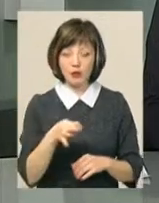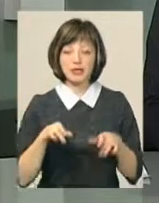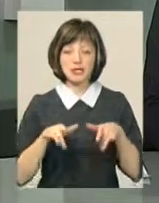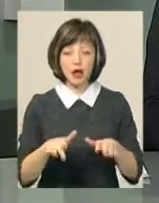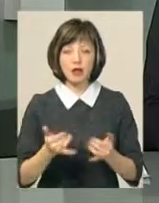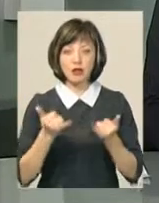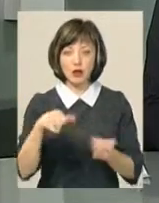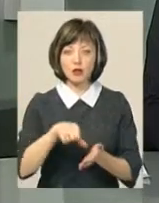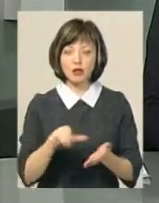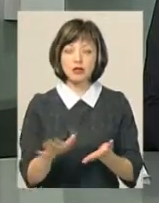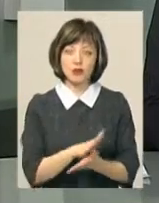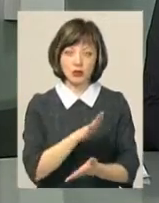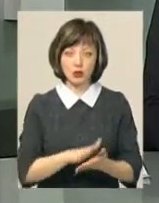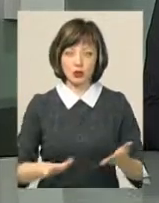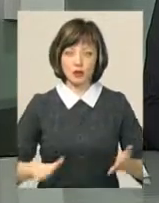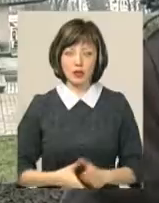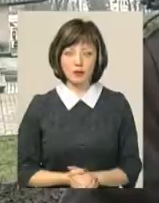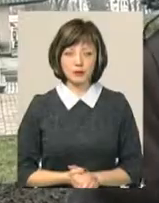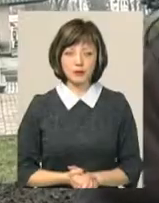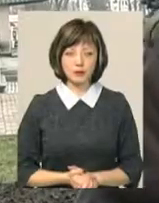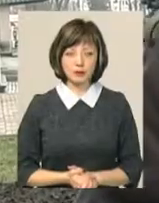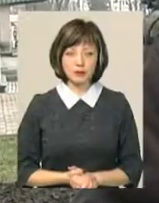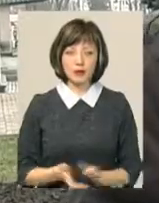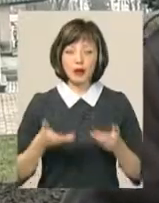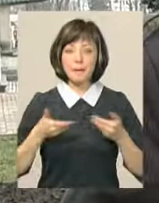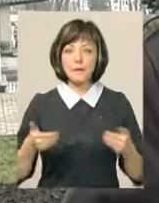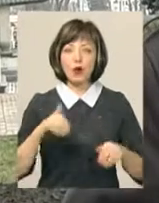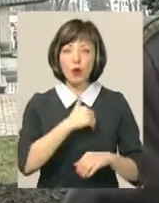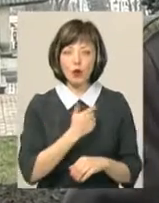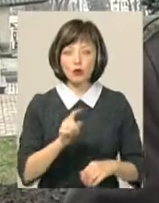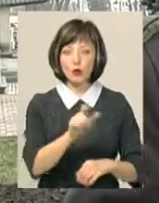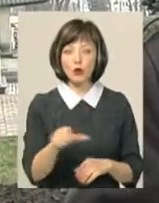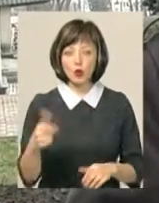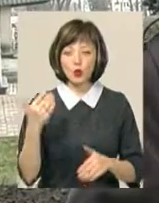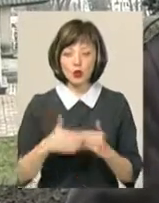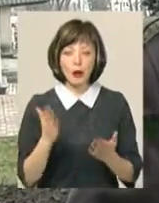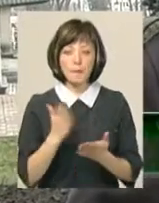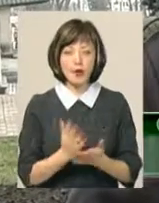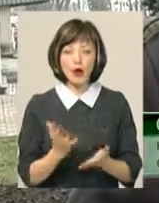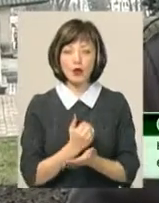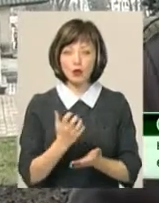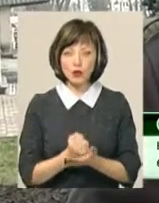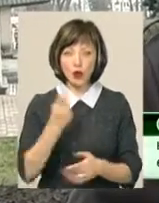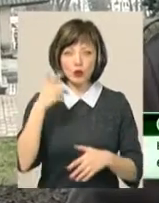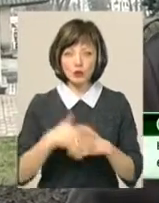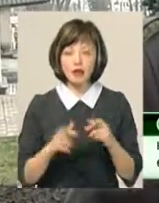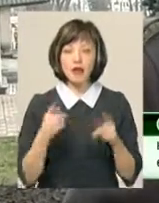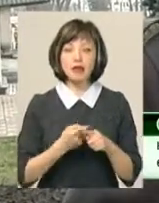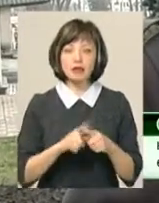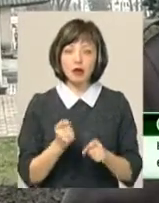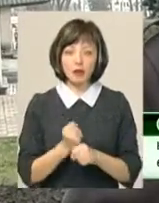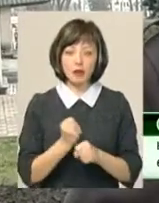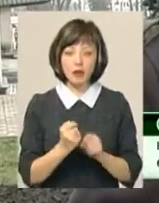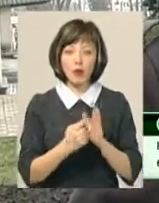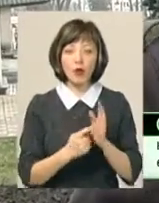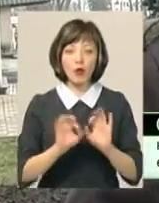для учасників форуму безкоштовний. Ми хочемо, щоб ті люди, які вже мають успіх і вже мають практичне розуміння, як це робити, поділилися